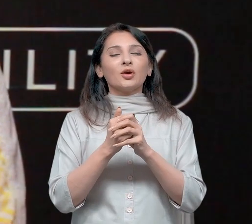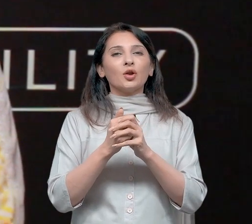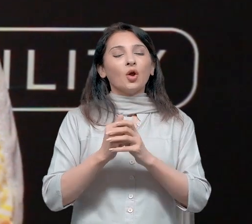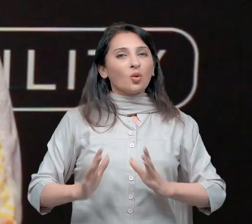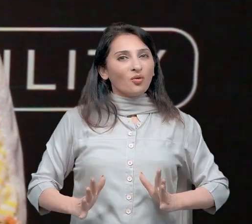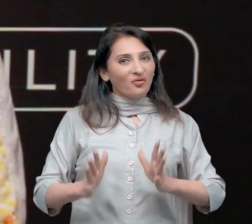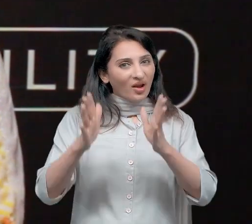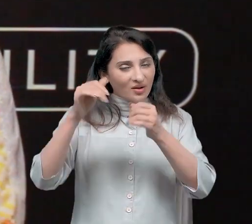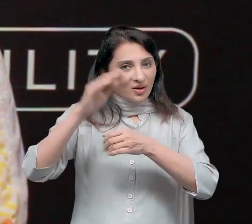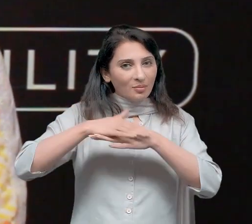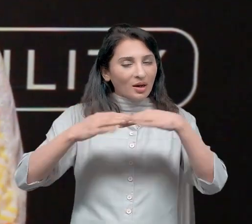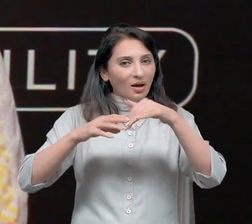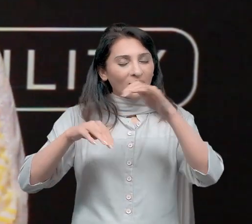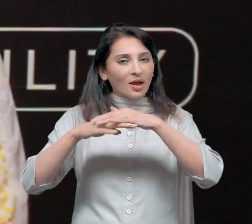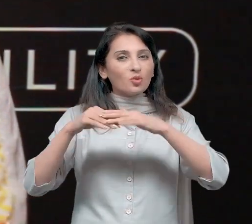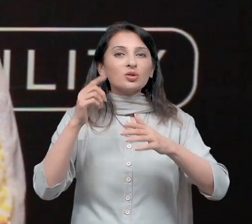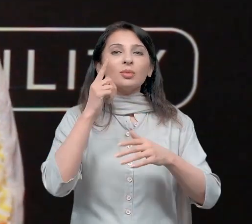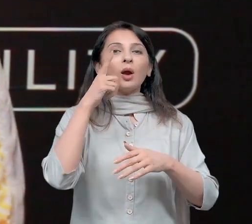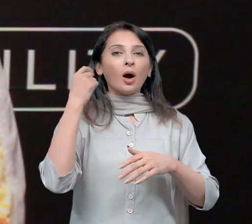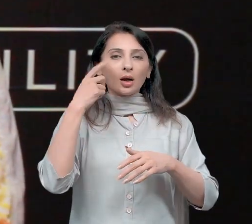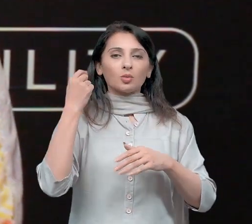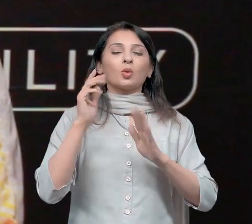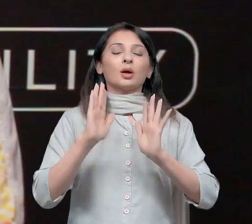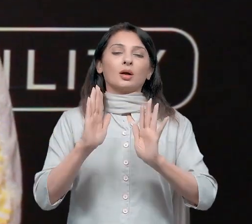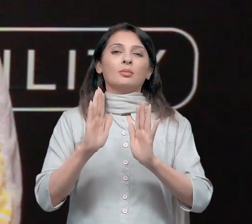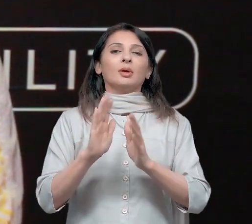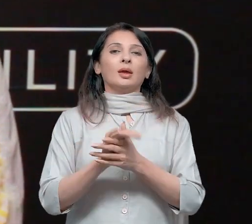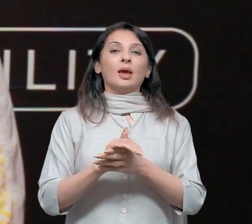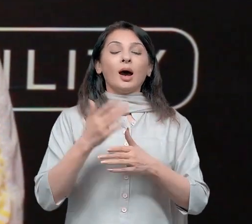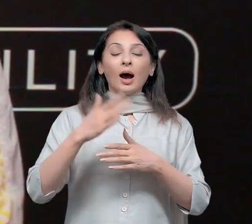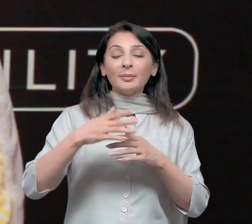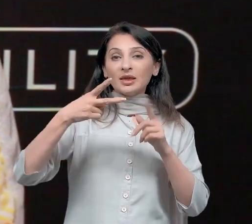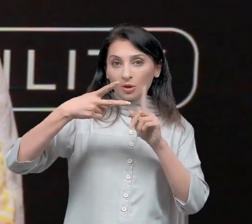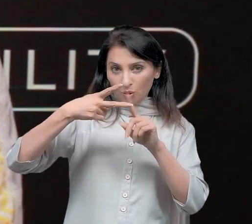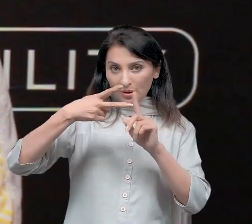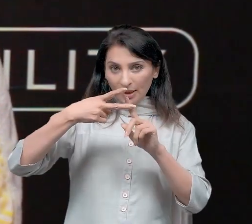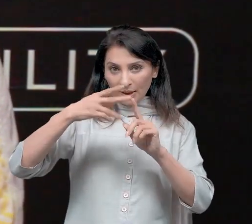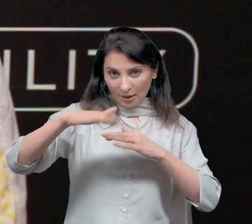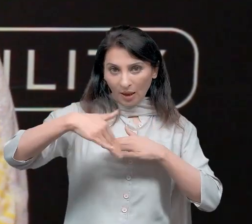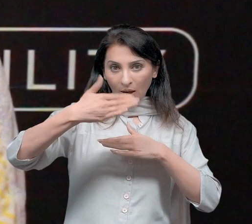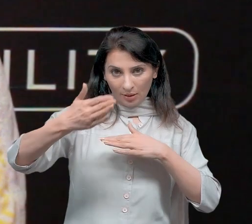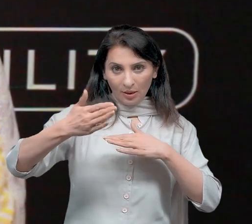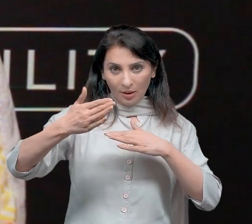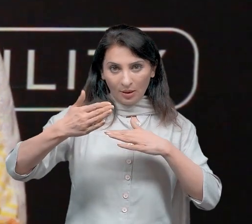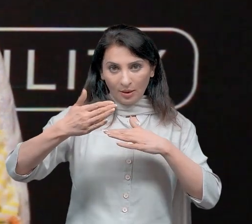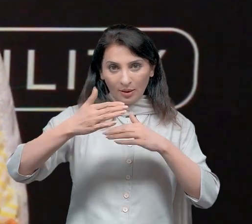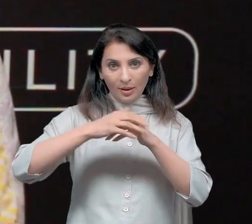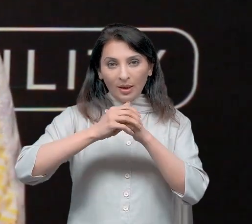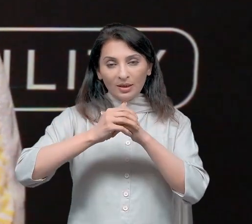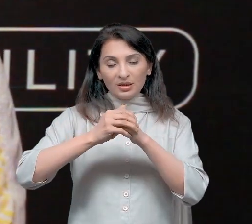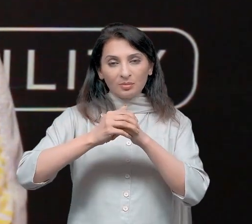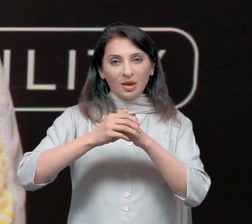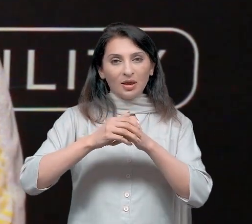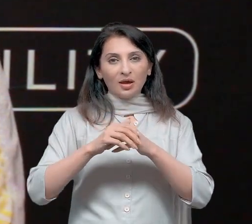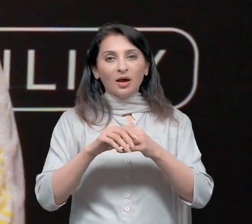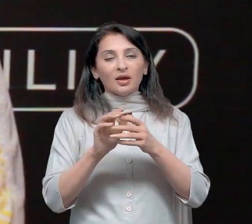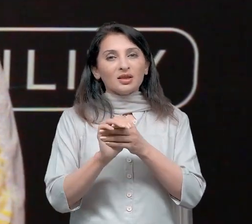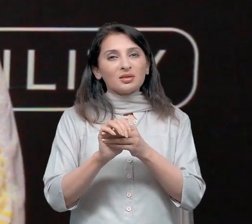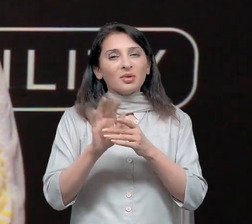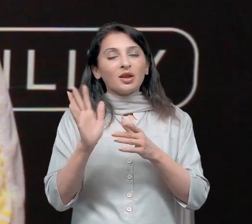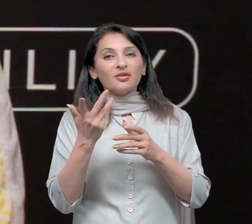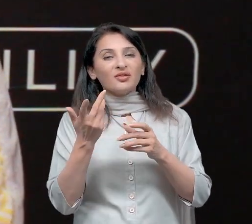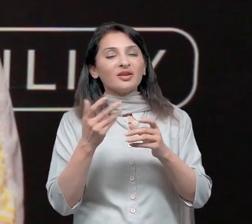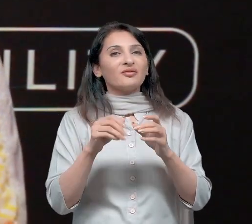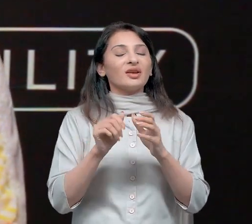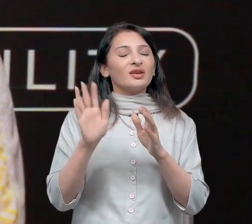کم آتی ہیں. اب جو سیکنڈ فیز آ رہا ہے جس میں اسپیشل اکنامک زونز ہوں گے، فیکٹریز کھلیں گی، اس میں عورتوں کو زیادہ